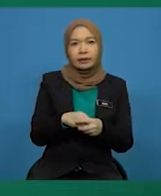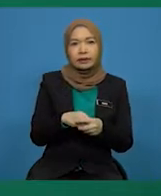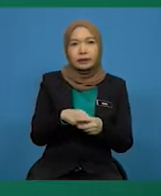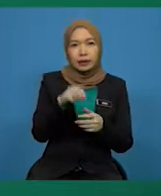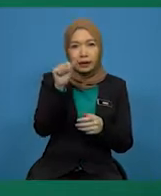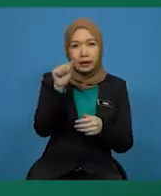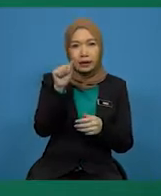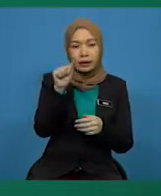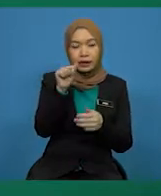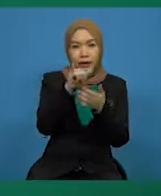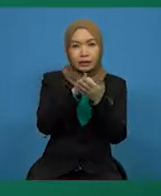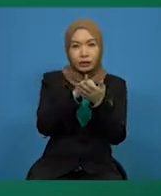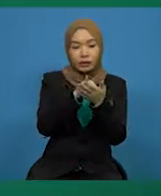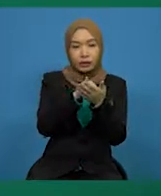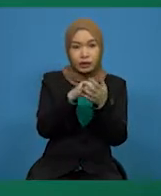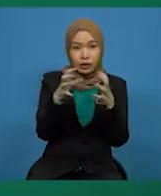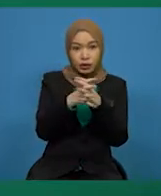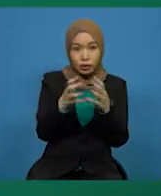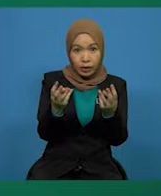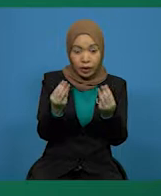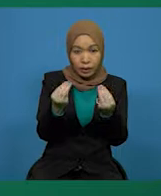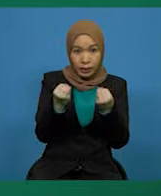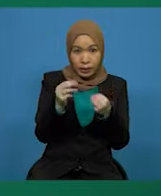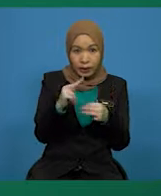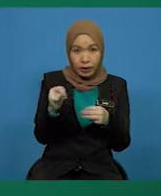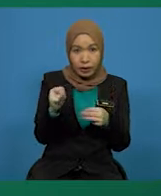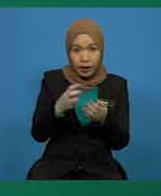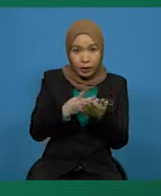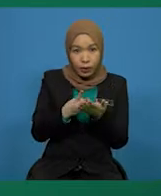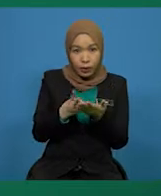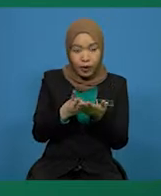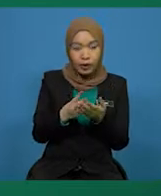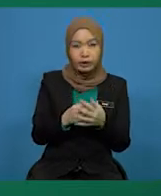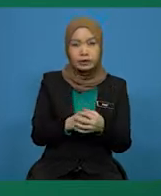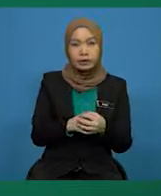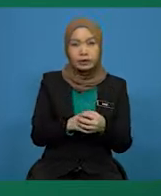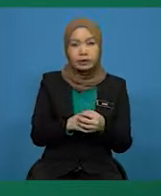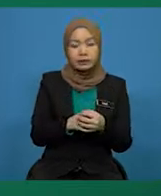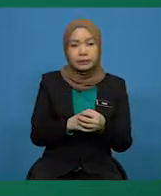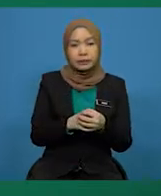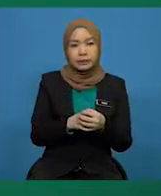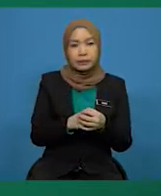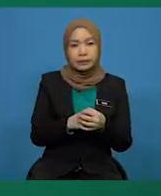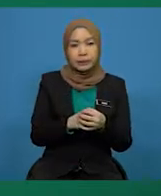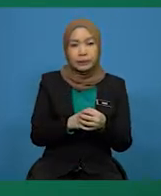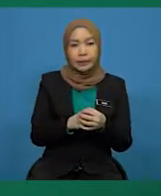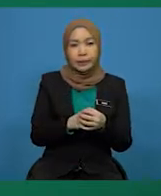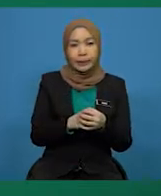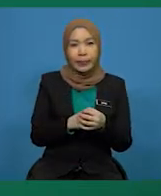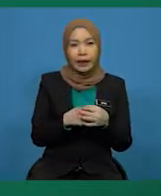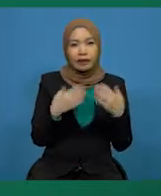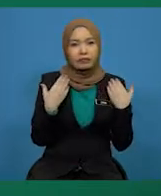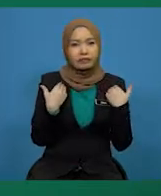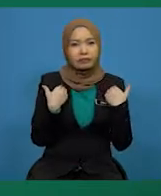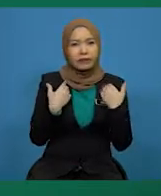wang, manakala titik B merupakan jumlah penawaran wang. Jadi kita lihat berlaku